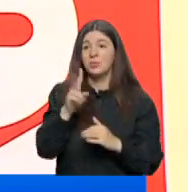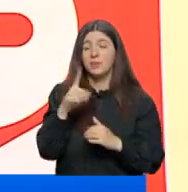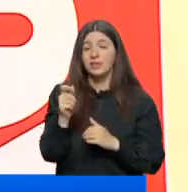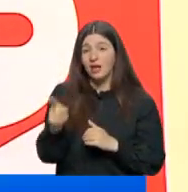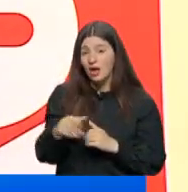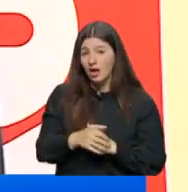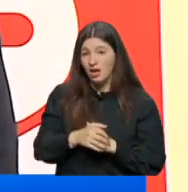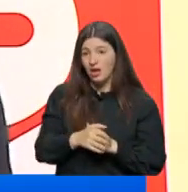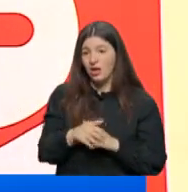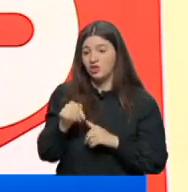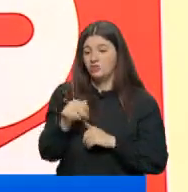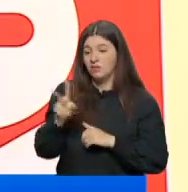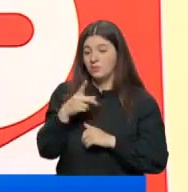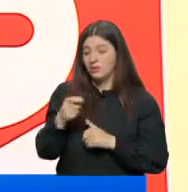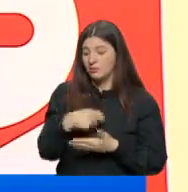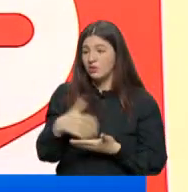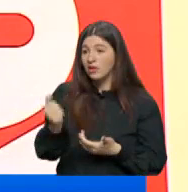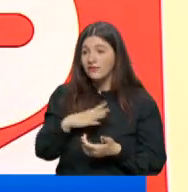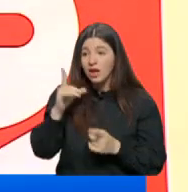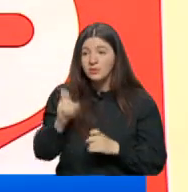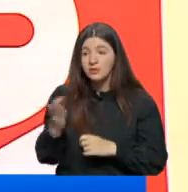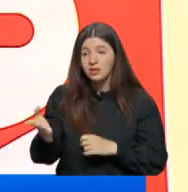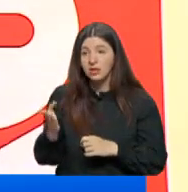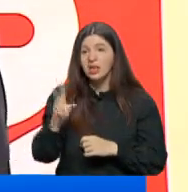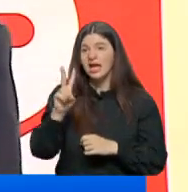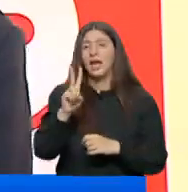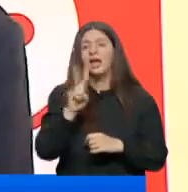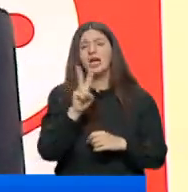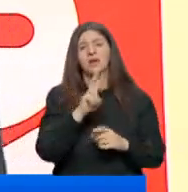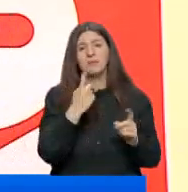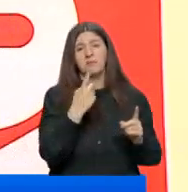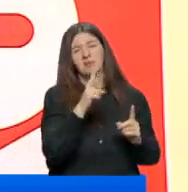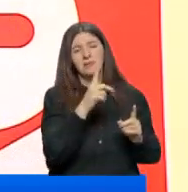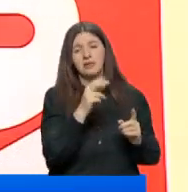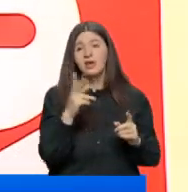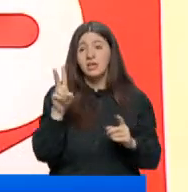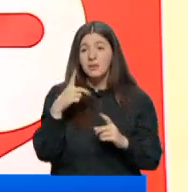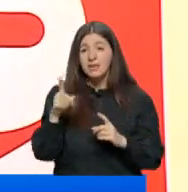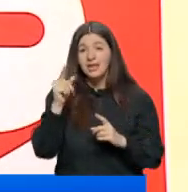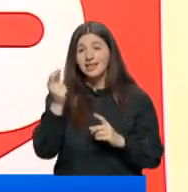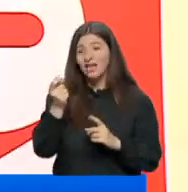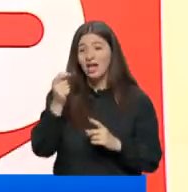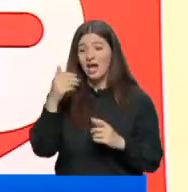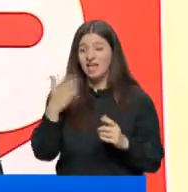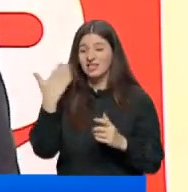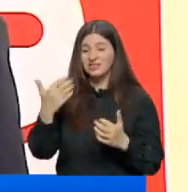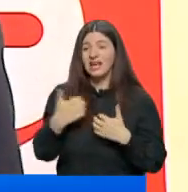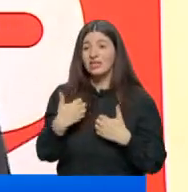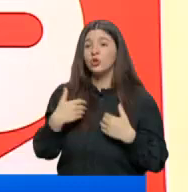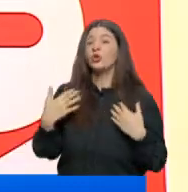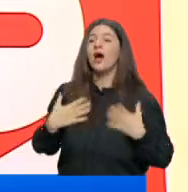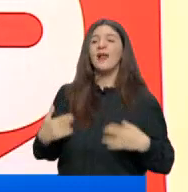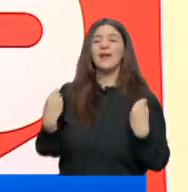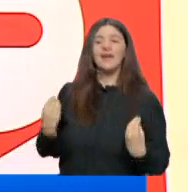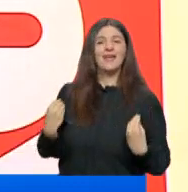lira. Şimdi 20 bin lira maaş alan neredeyse var mı ya? 21 bin lira. 20 bini geçmiş. 20 bin lira maaş alan insanlar eskiden kendilerini, durumları